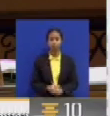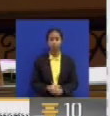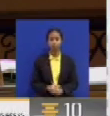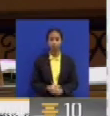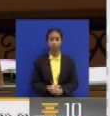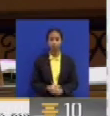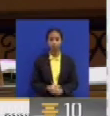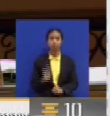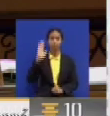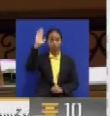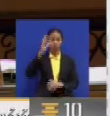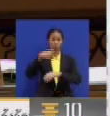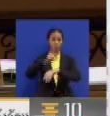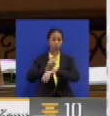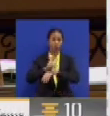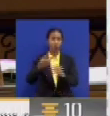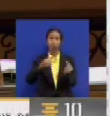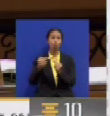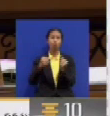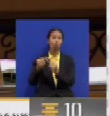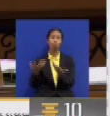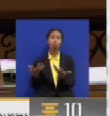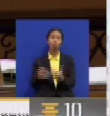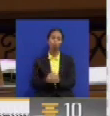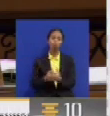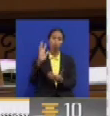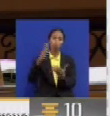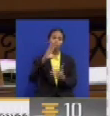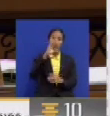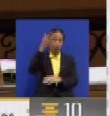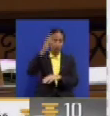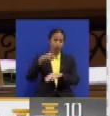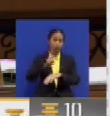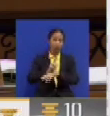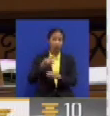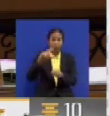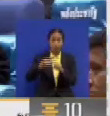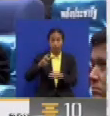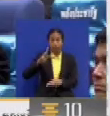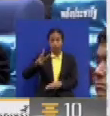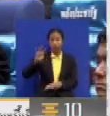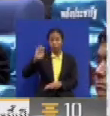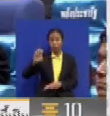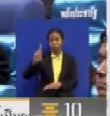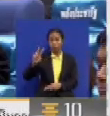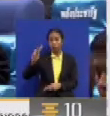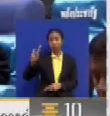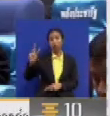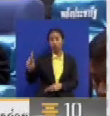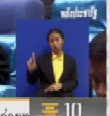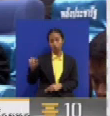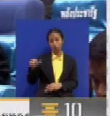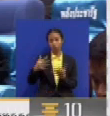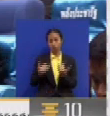ดิดลูกคิดนิดนึง แต่ว่าเราคิดไม่เหมือนเขาคิดไม่เหมือนเราไง เขาคงไม่ย้อนไปถึงจุดนั้นน่ะ เราคิดในเชิงมองโลกใน